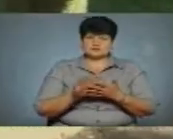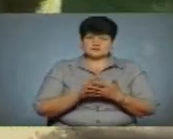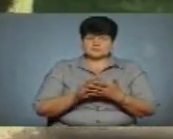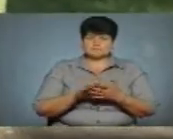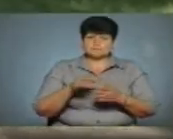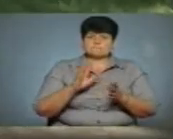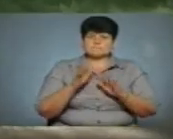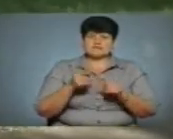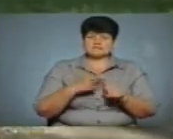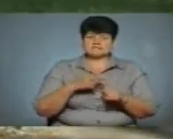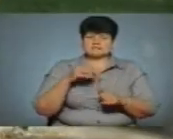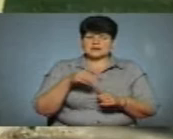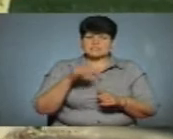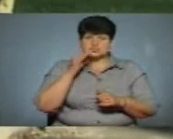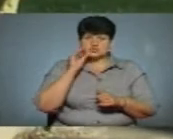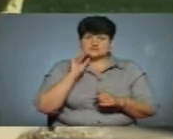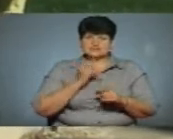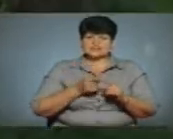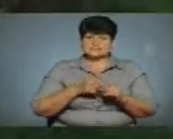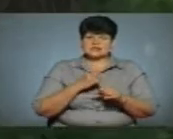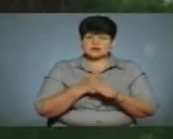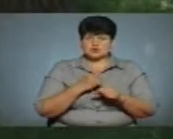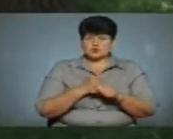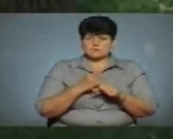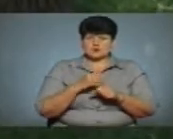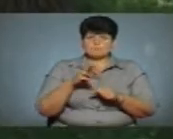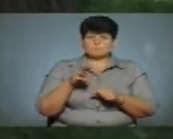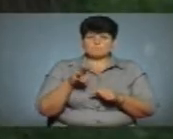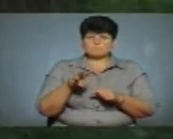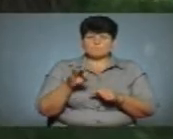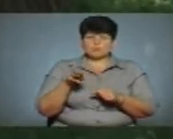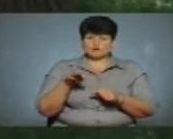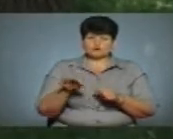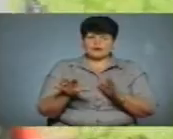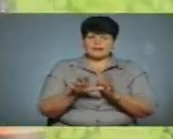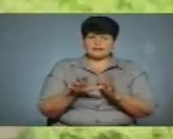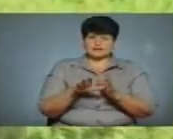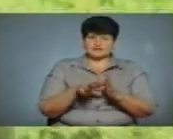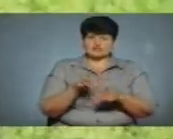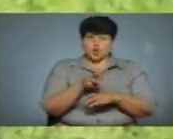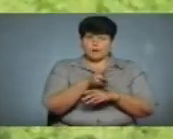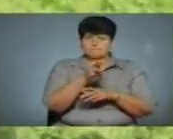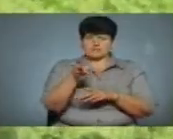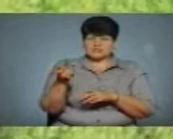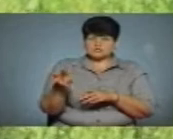Тараса Шевченка. Це роблять з допомогою пневматичного мото та електричного оприскувачів.